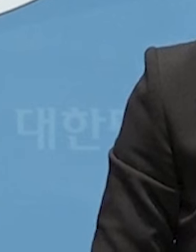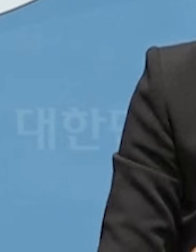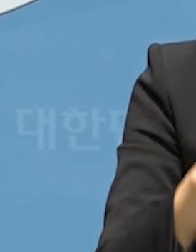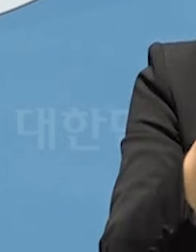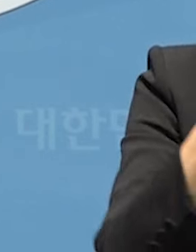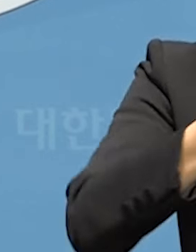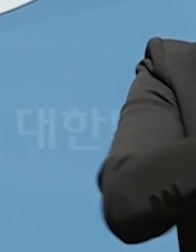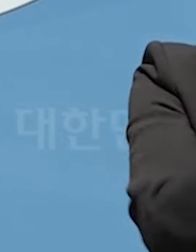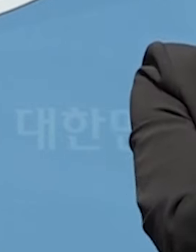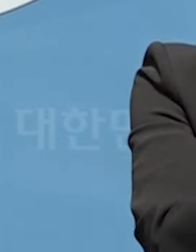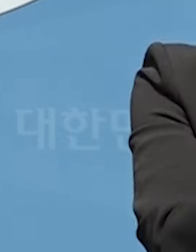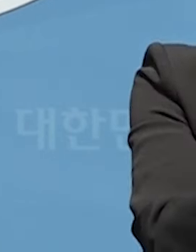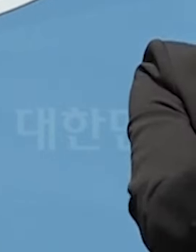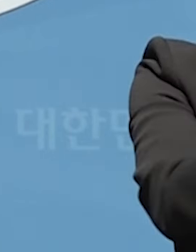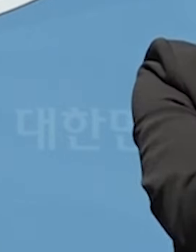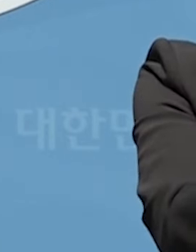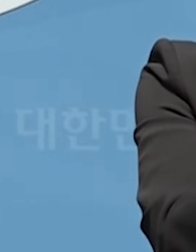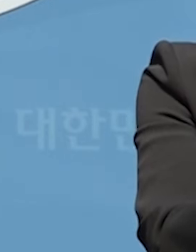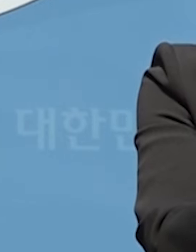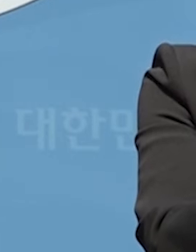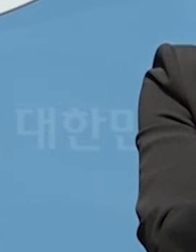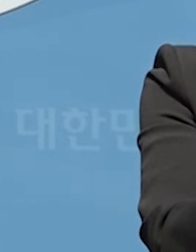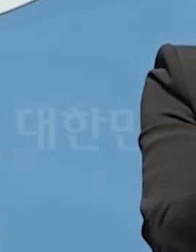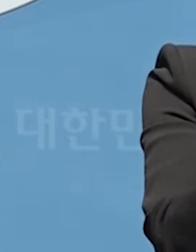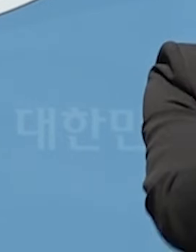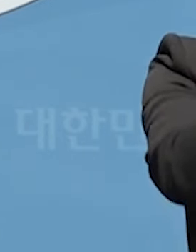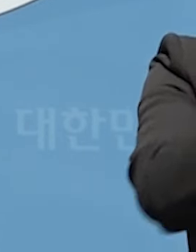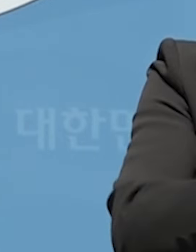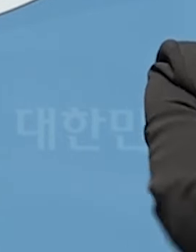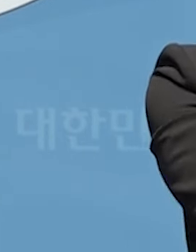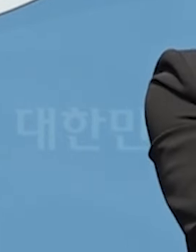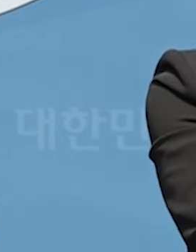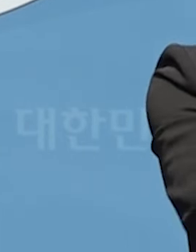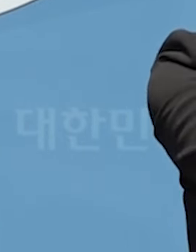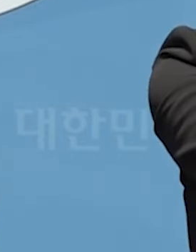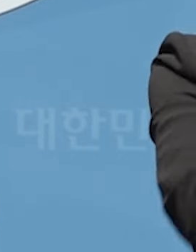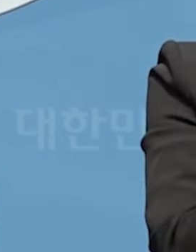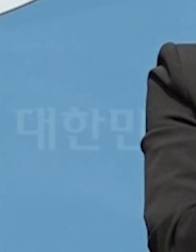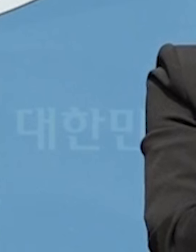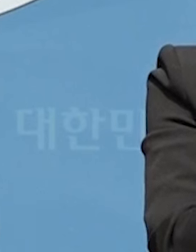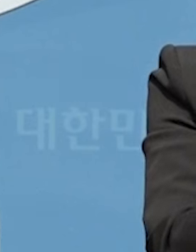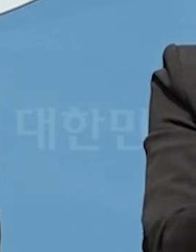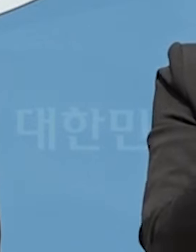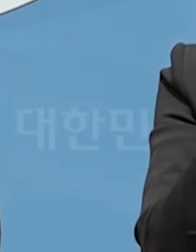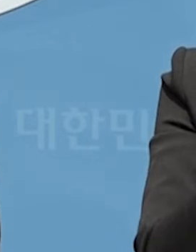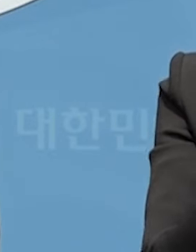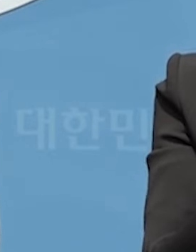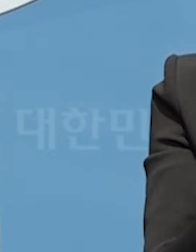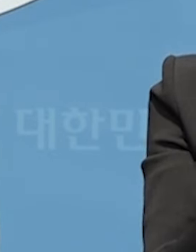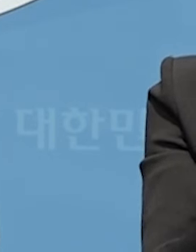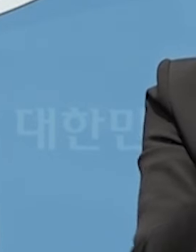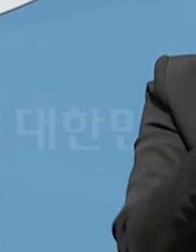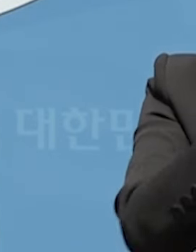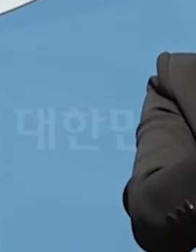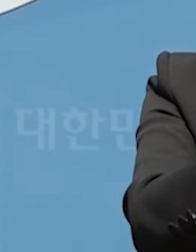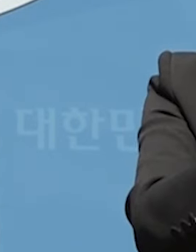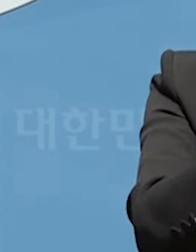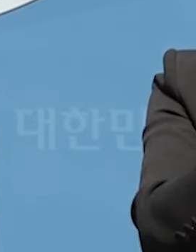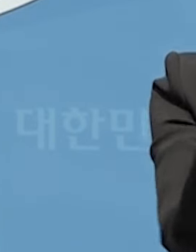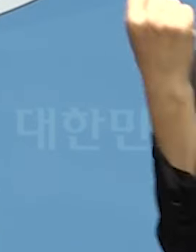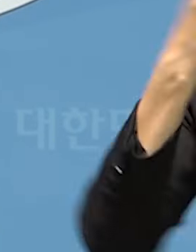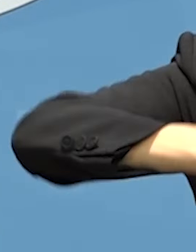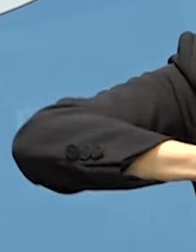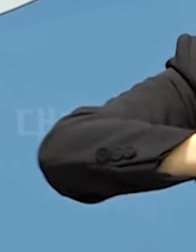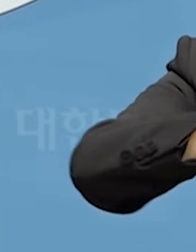사업자가 임차인에게 매매 예약금을 요구하거나 수수하는 행위를 법적으로 금지하고이를 위반할 경우